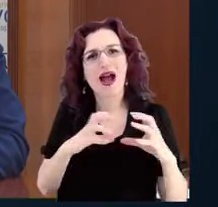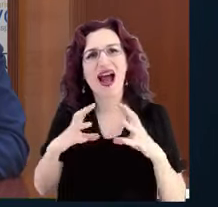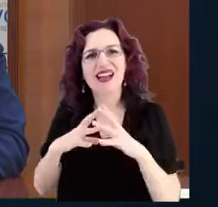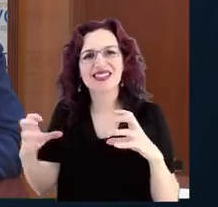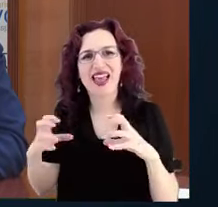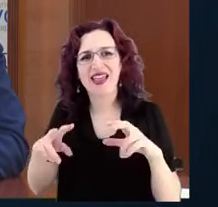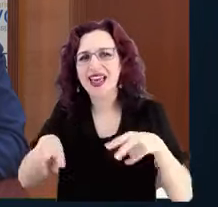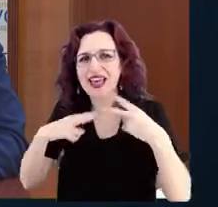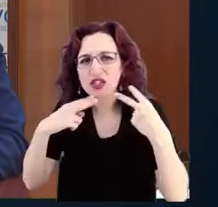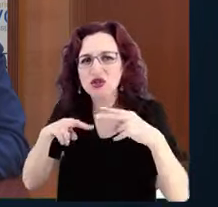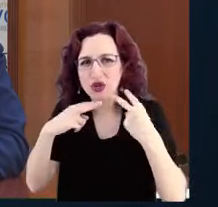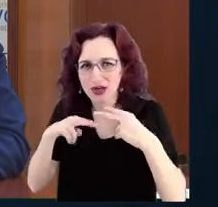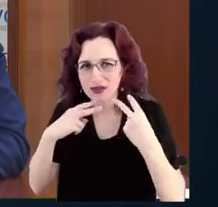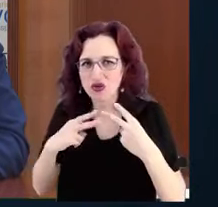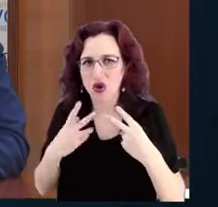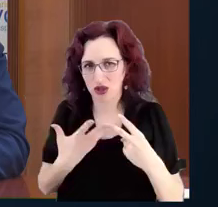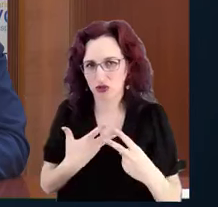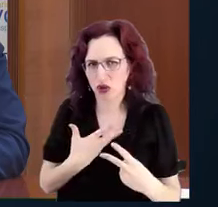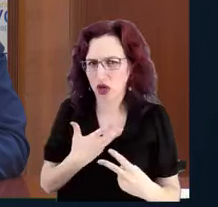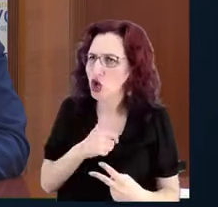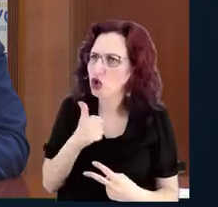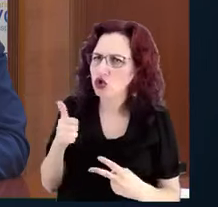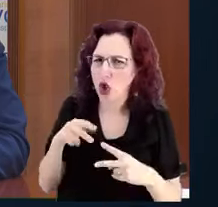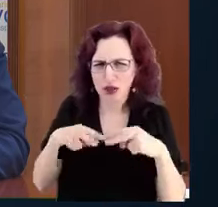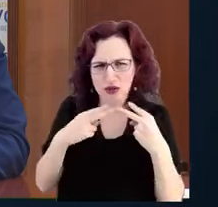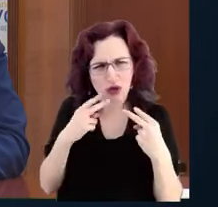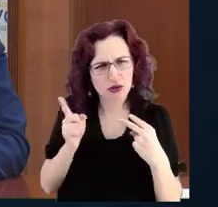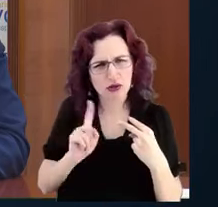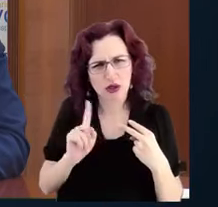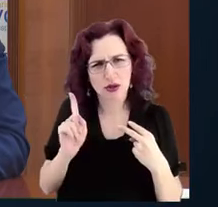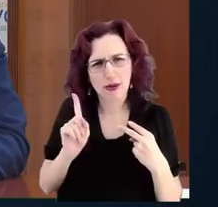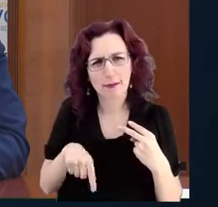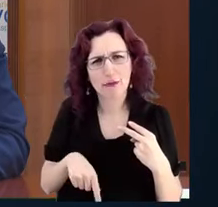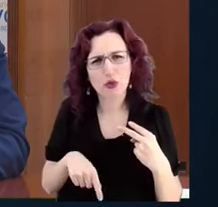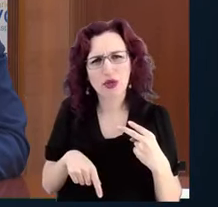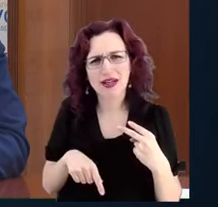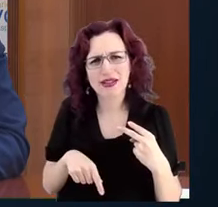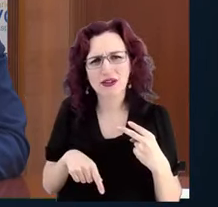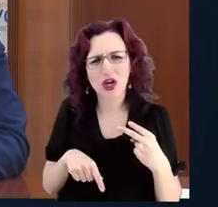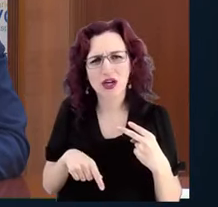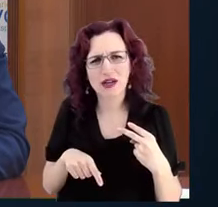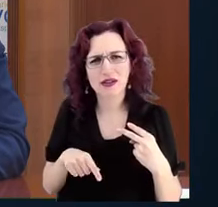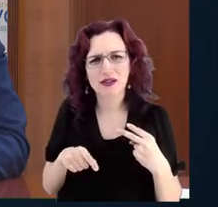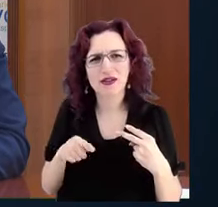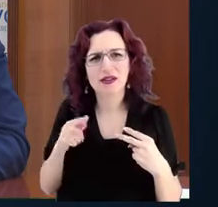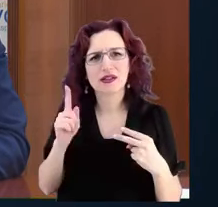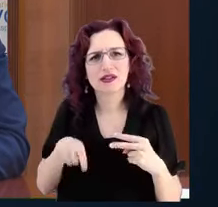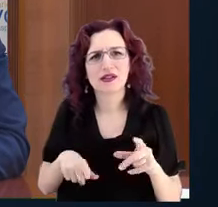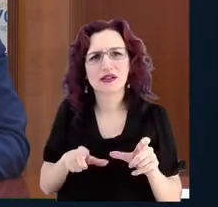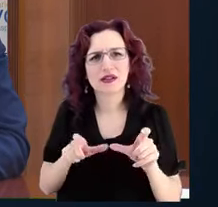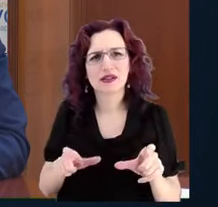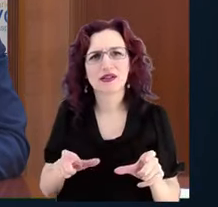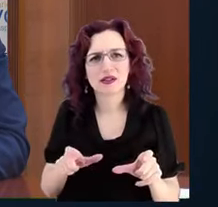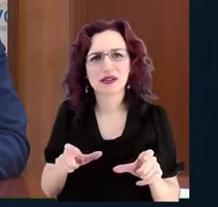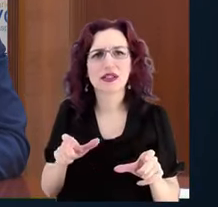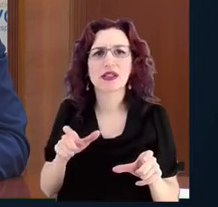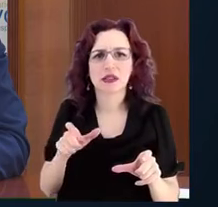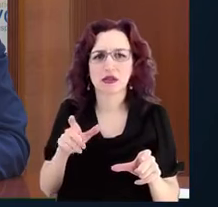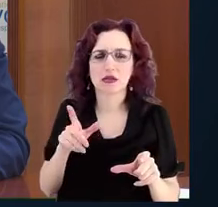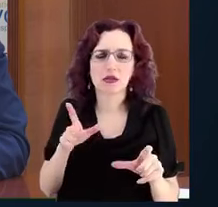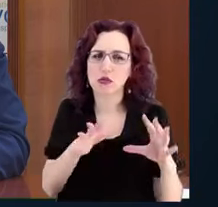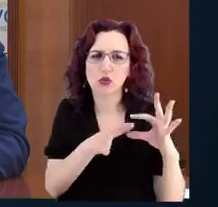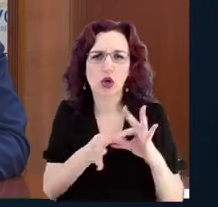non solo della ristorazione anche anche per esempio nel settore della ricettività sempre però all'interno del segmento ristorazione dentro la